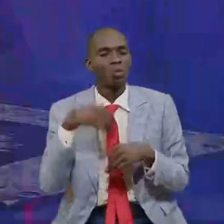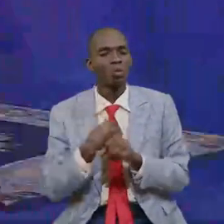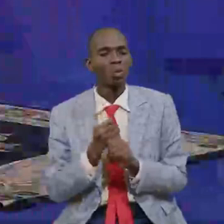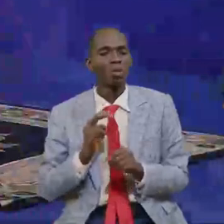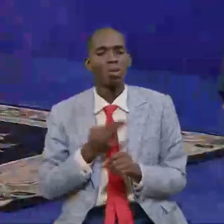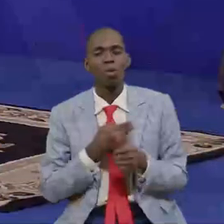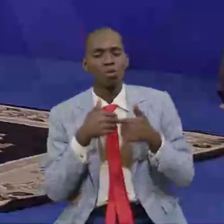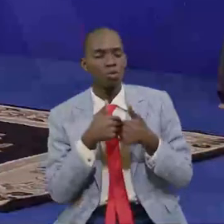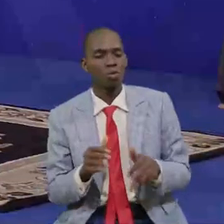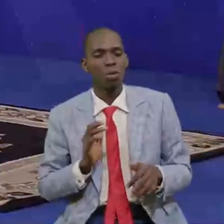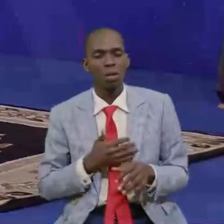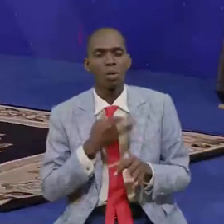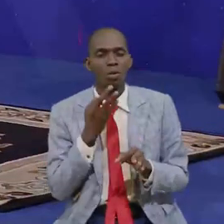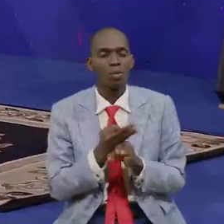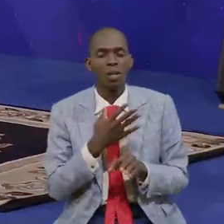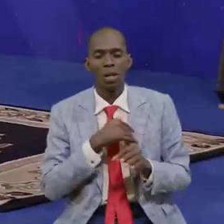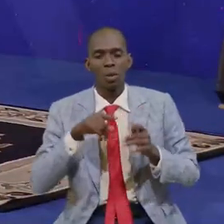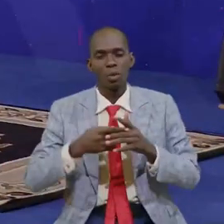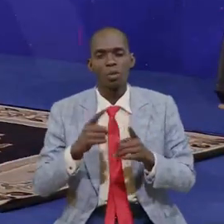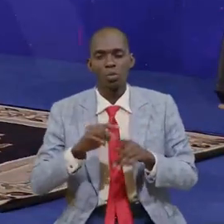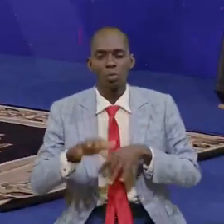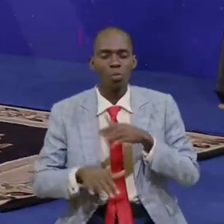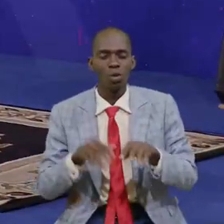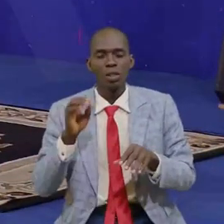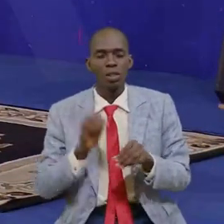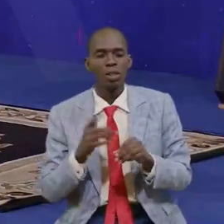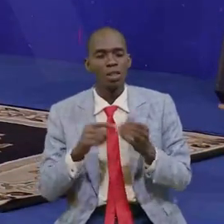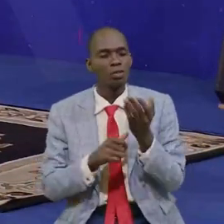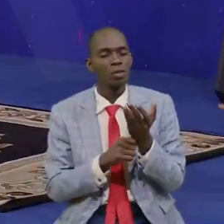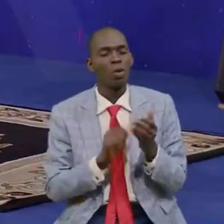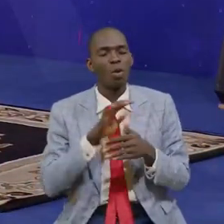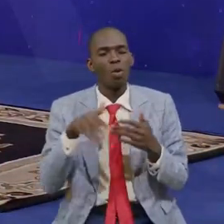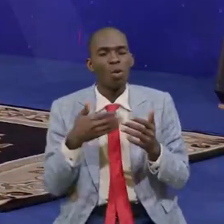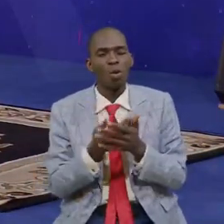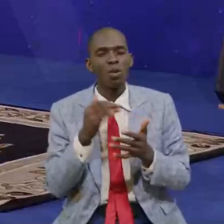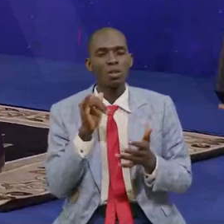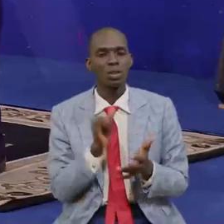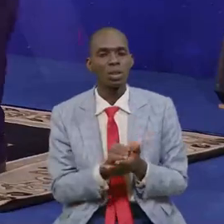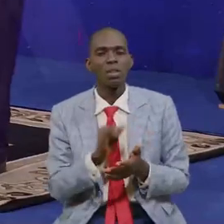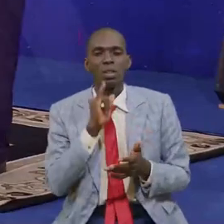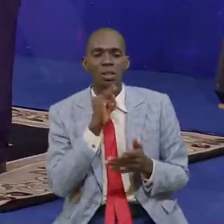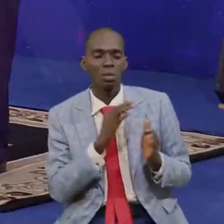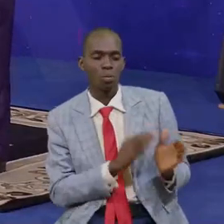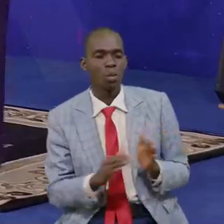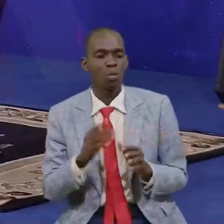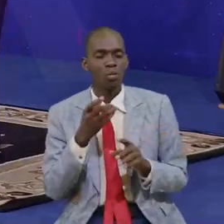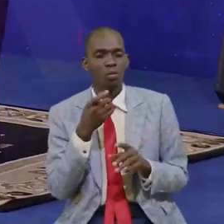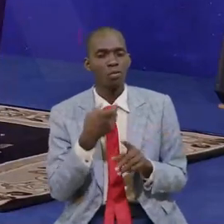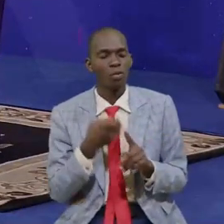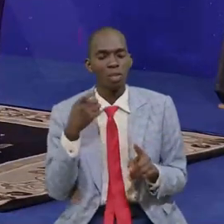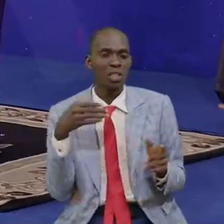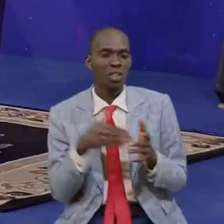Et nous allons commencer à marcher dans la chair, dans la violence. Tout cela va nous empêcher de l'enlèvement. Ce n'est pas la foi qu'Enoch